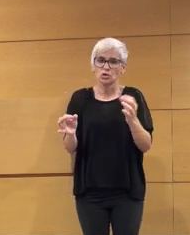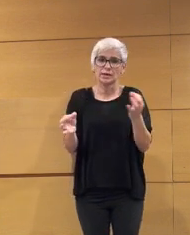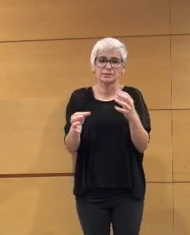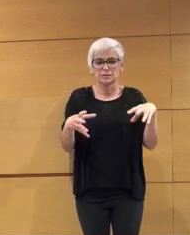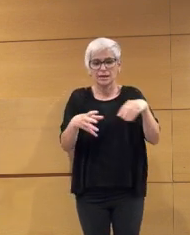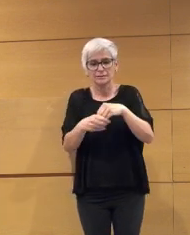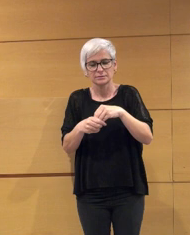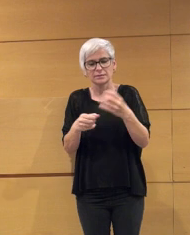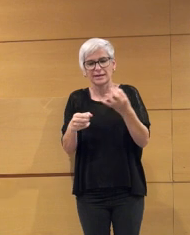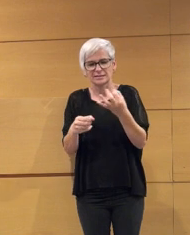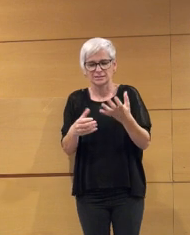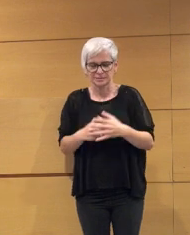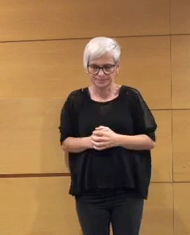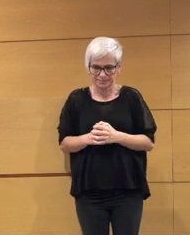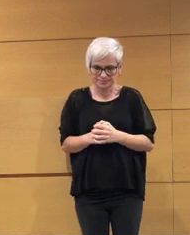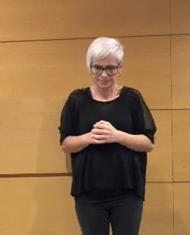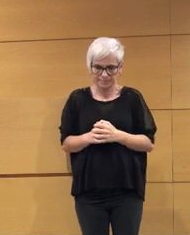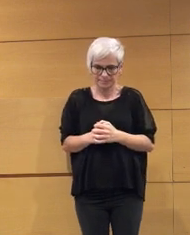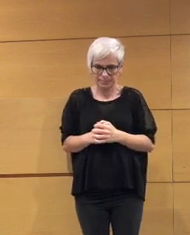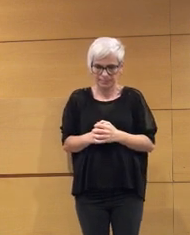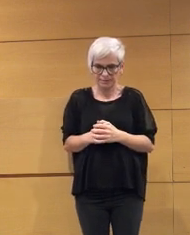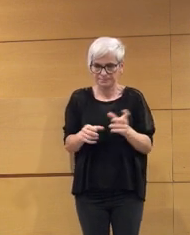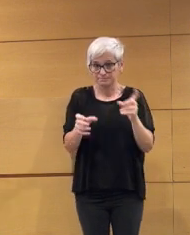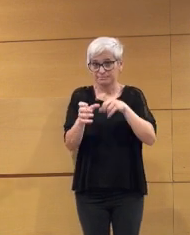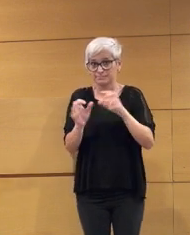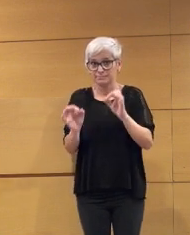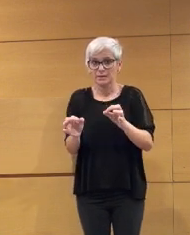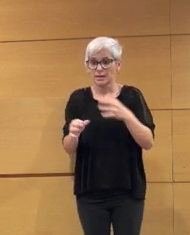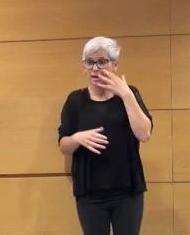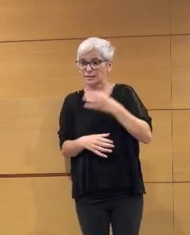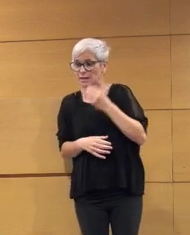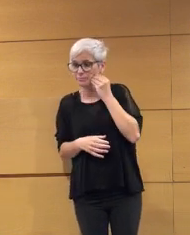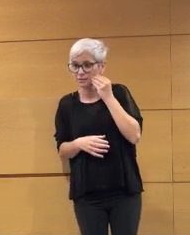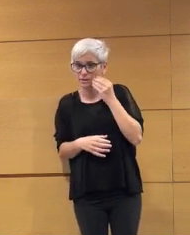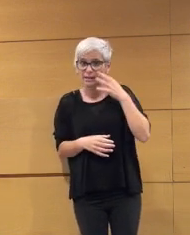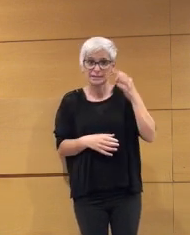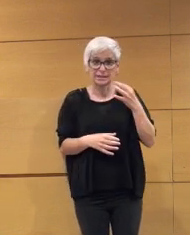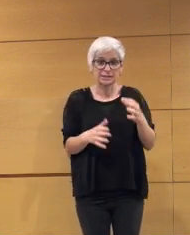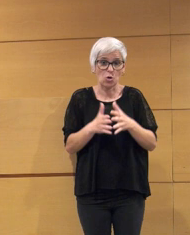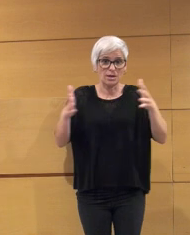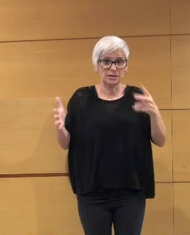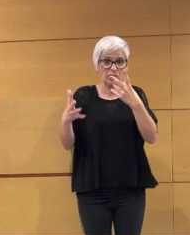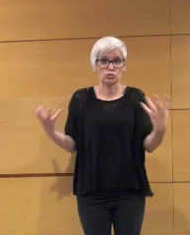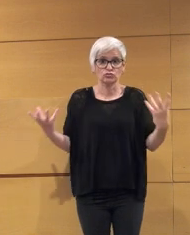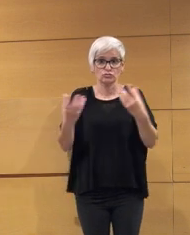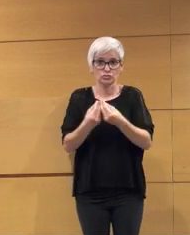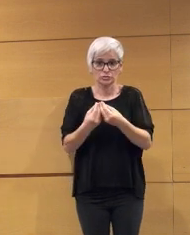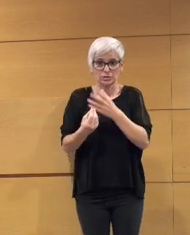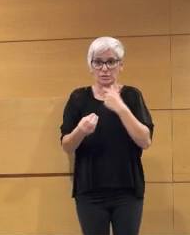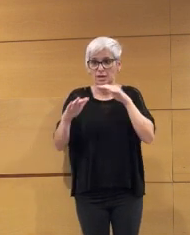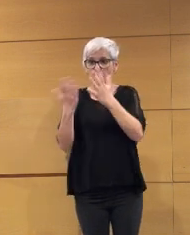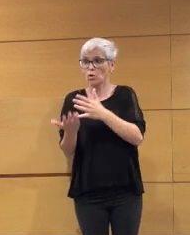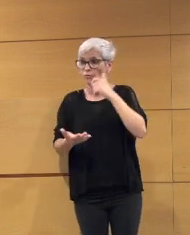integraria seria tant la realitat virtual com la realitat augmentada. No? Tenim el món físic,